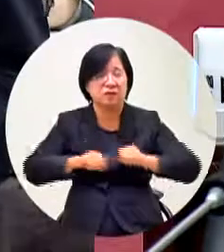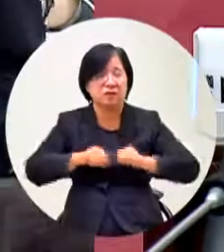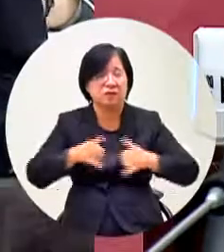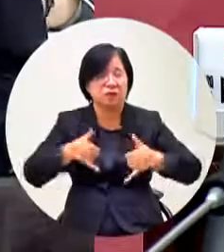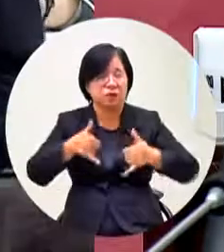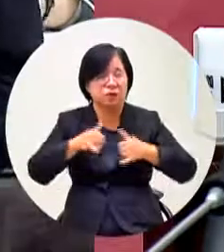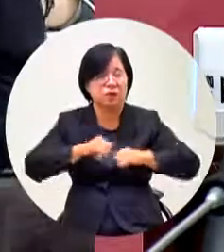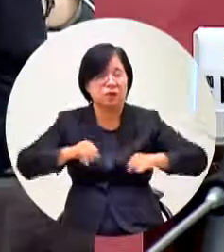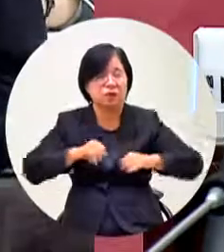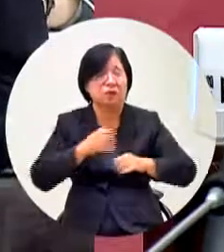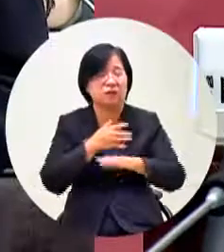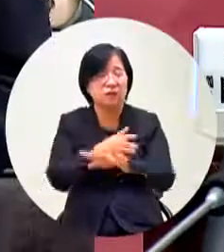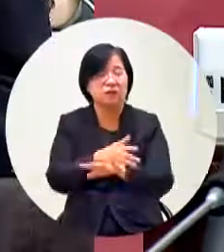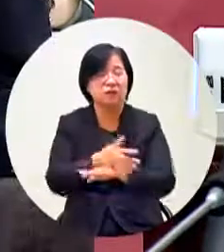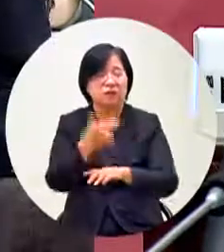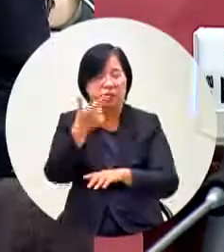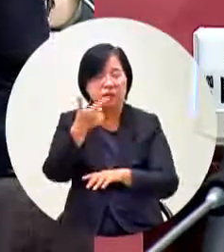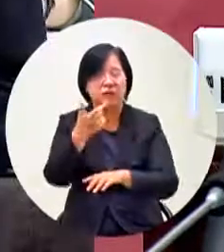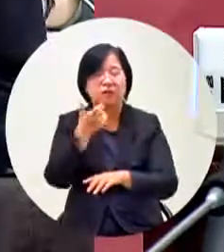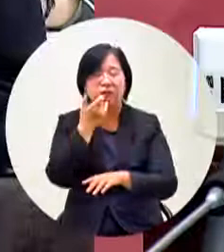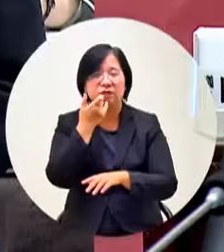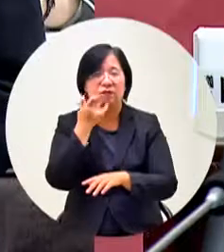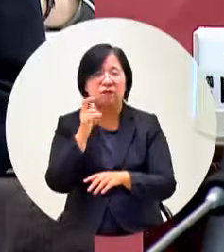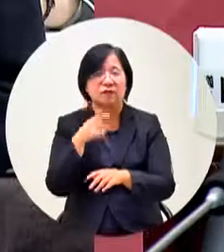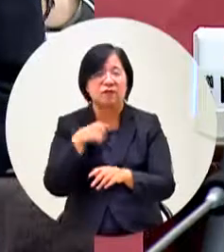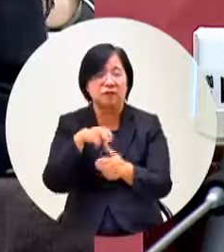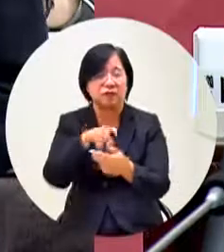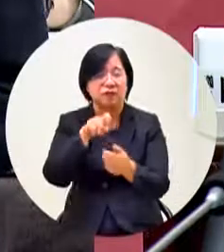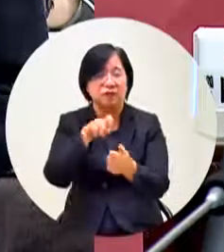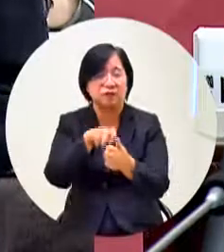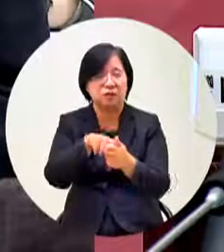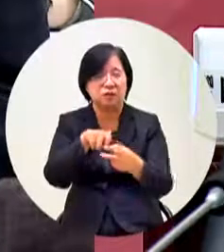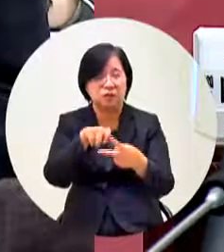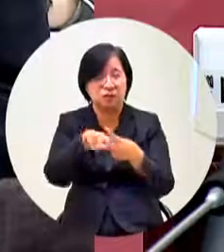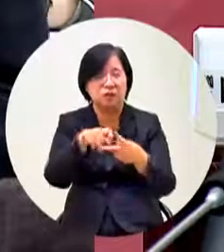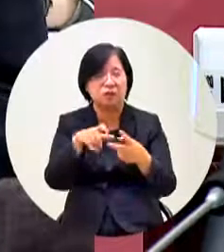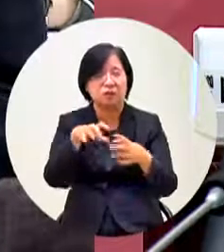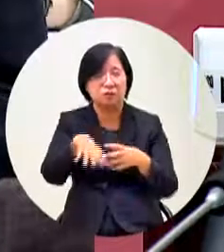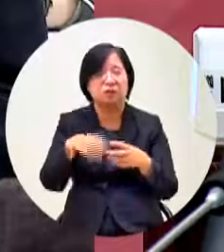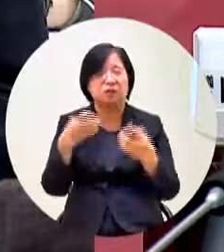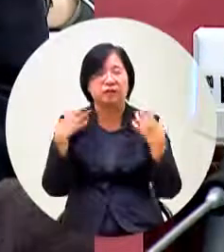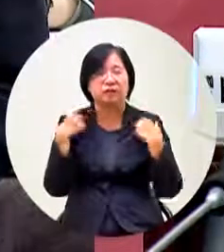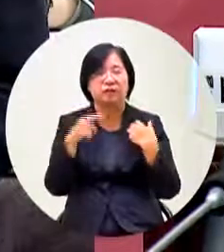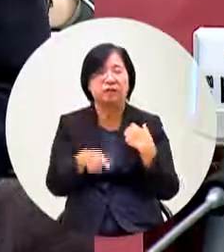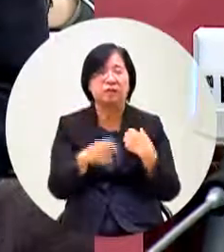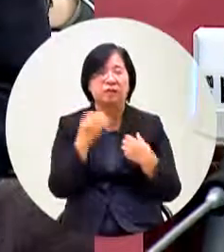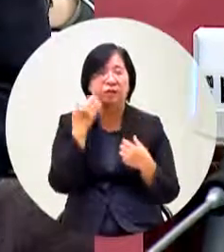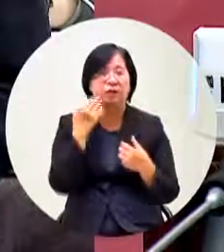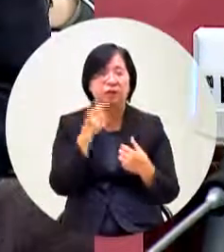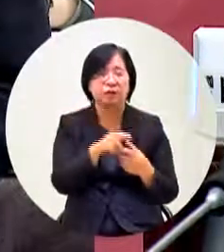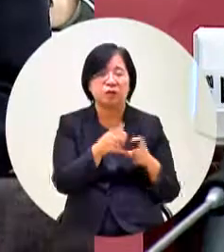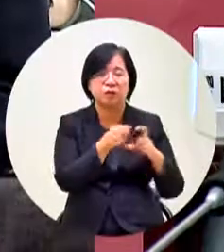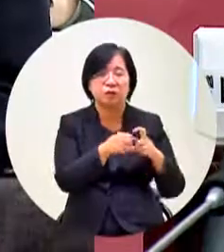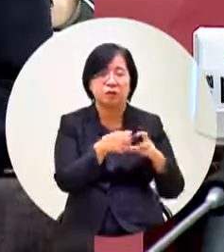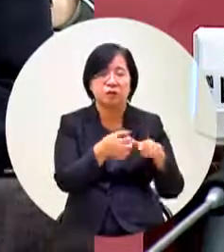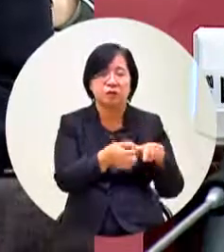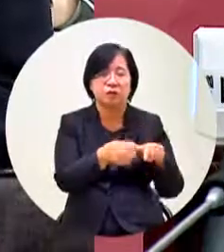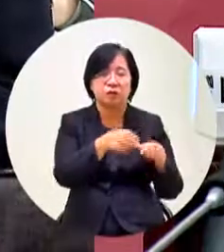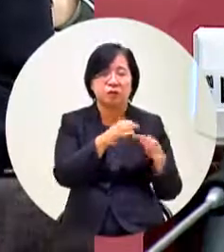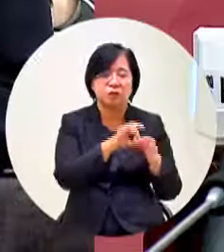负责维护管理这个部分。如果有一些真的要请我们那个区公所民政局请那个区公所要现场去